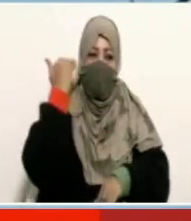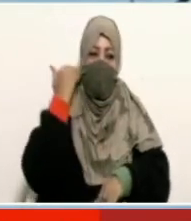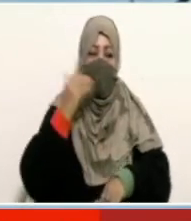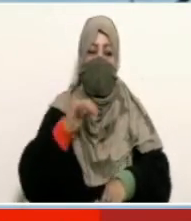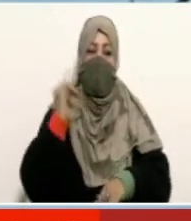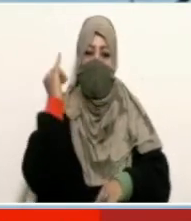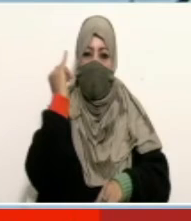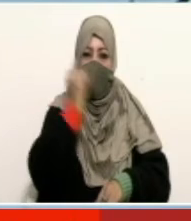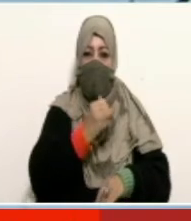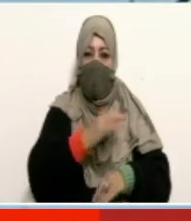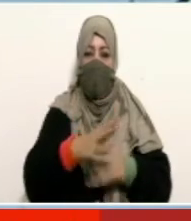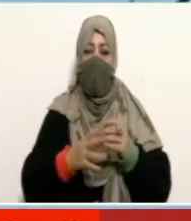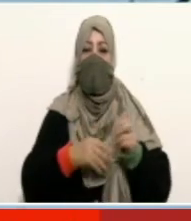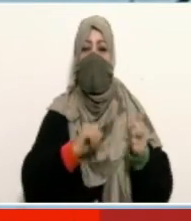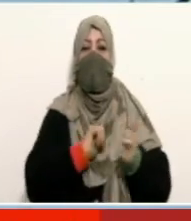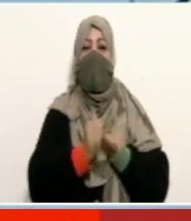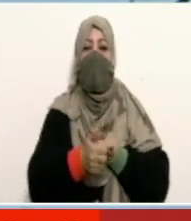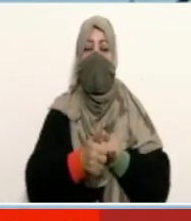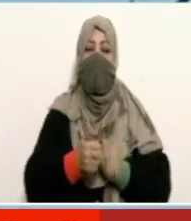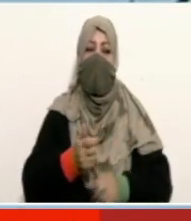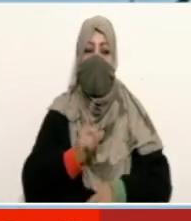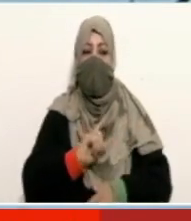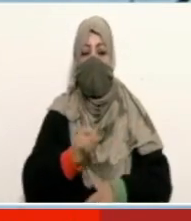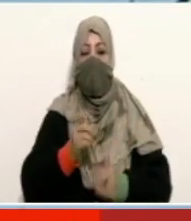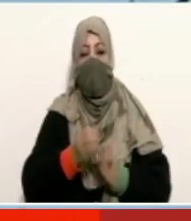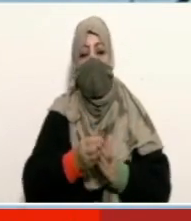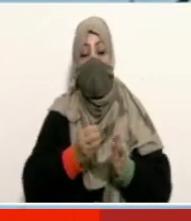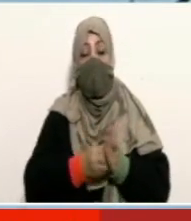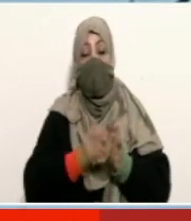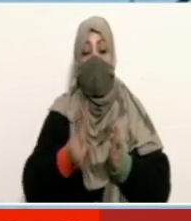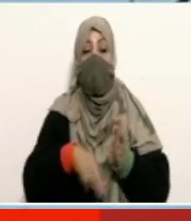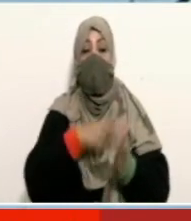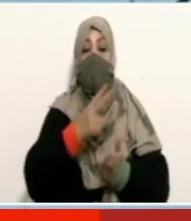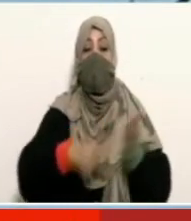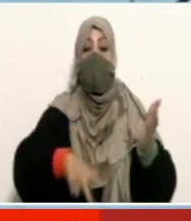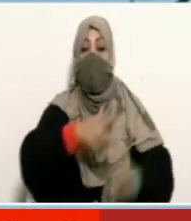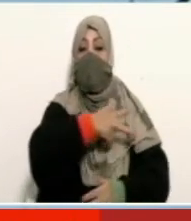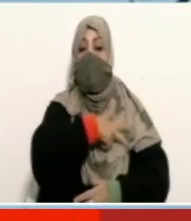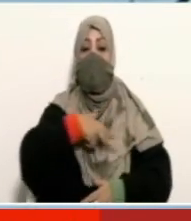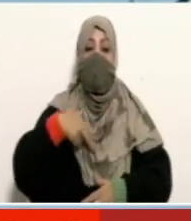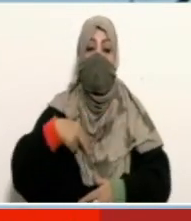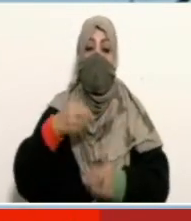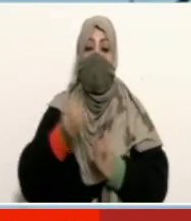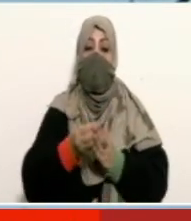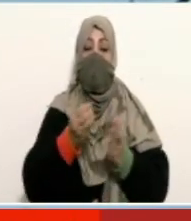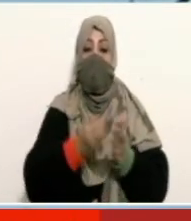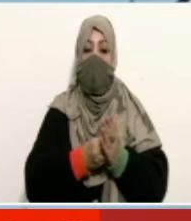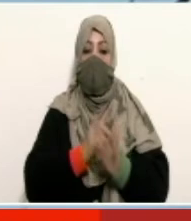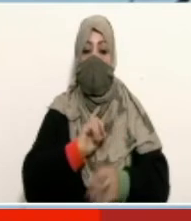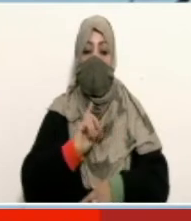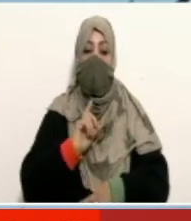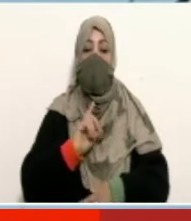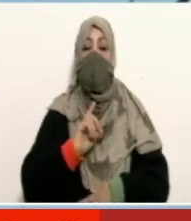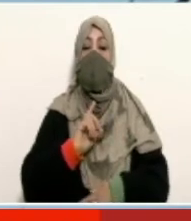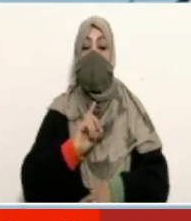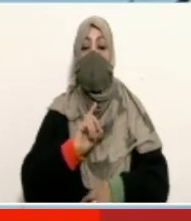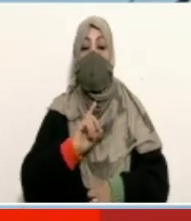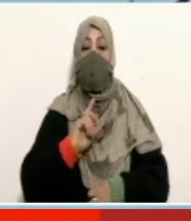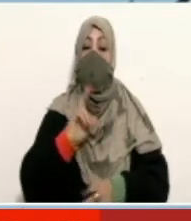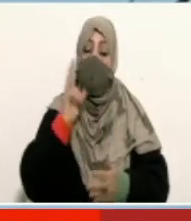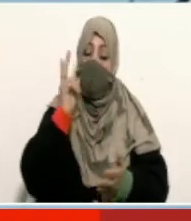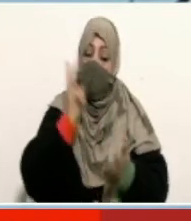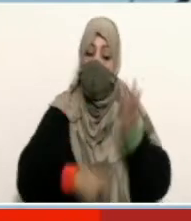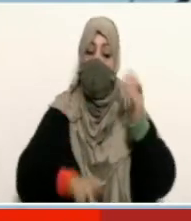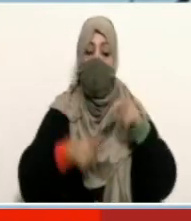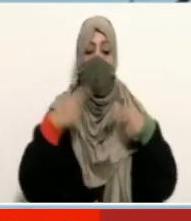فهذا منعت منه يعني الحكومة، وإذا فعلت تعهدا بذلك من حقها أن تفعل وتسترجع